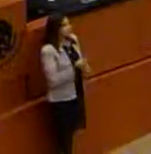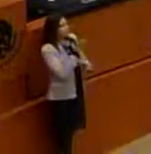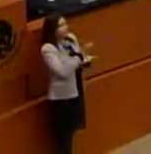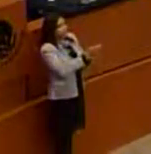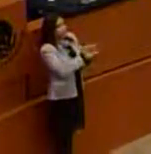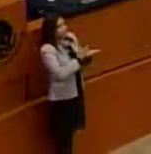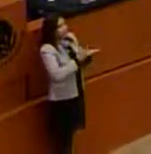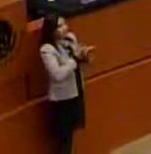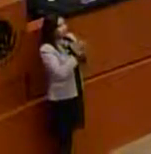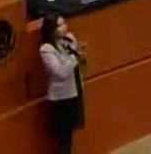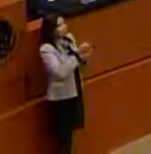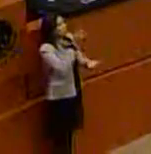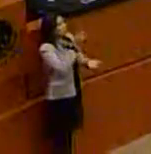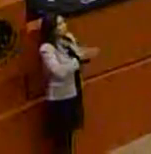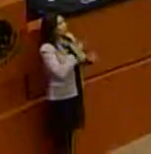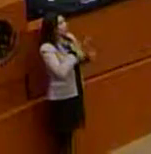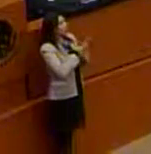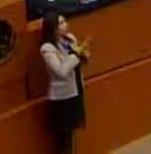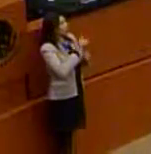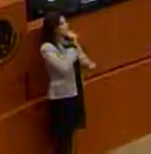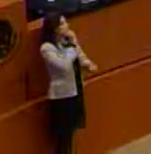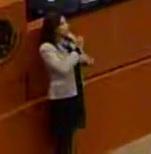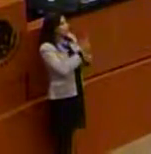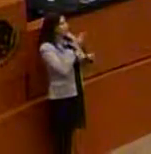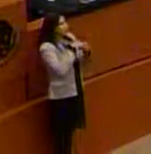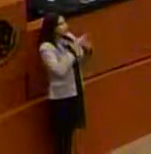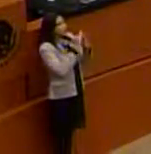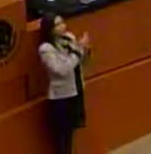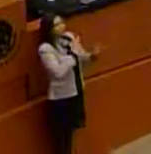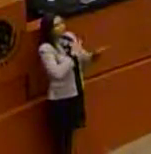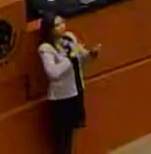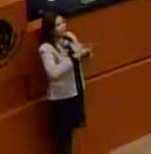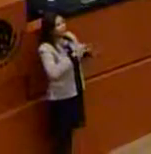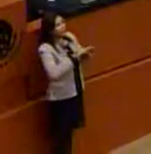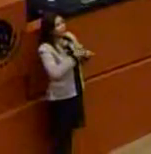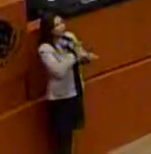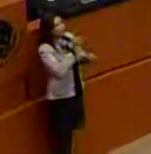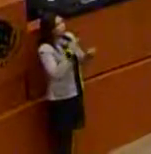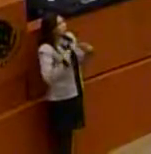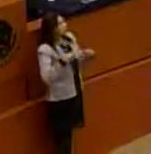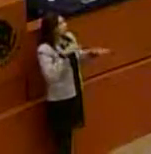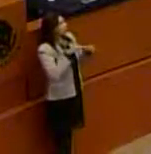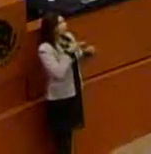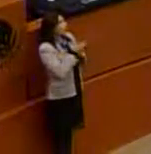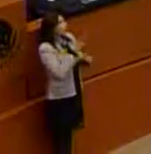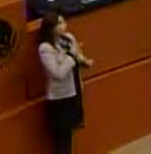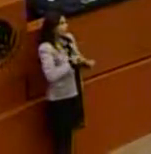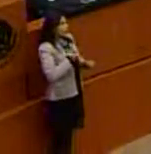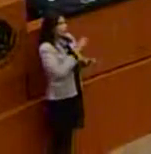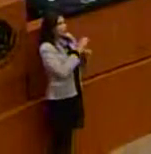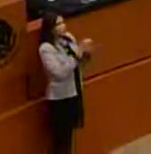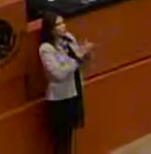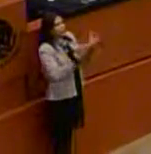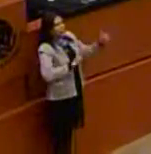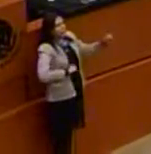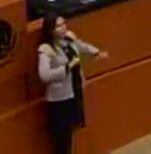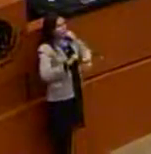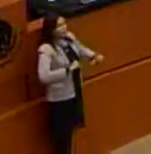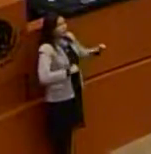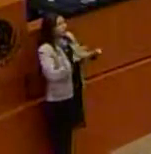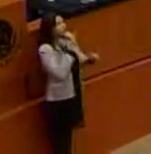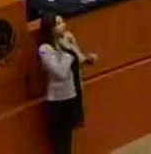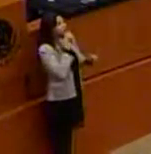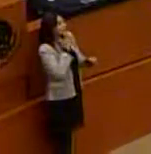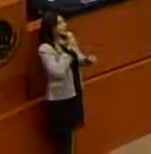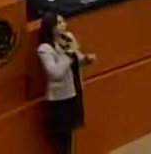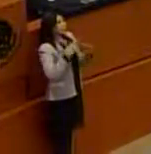loin pas la seule motivation pour travailler. On travaille aussi parce qu'on aime être actif, accomplir des choses constructives, se rendre utile, tisser des